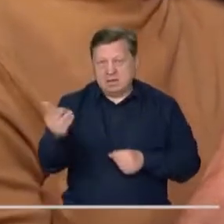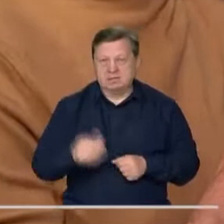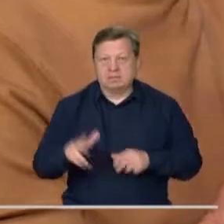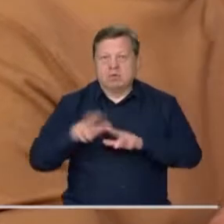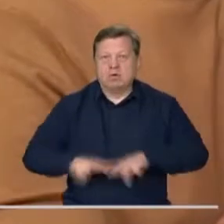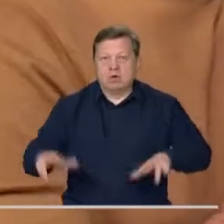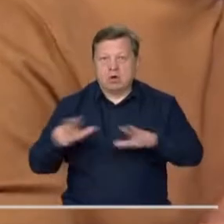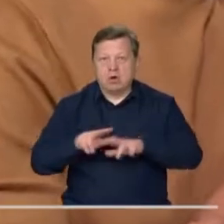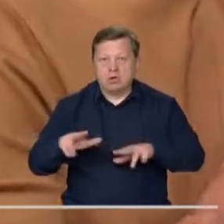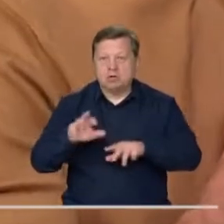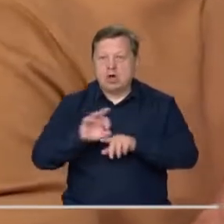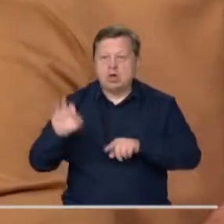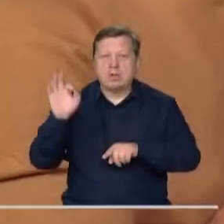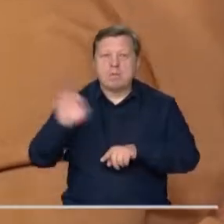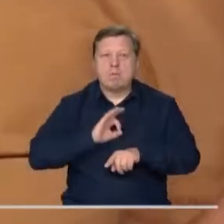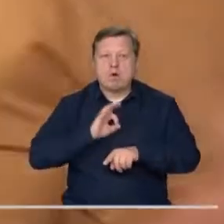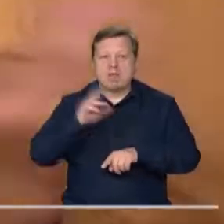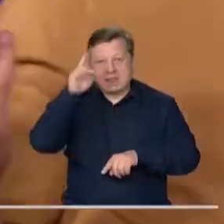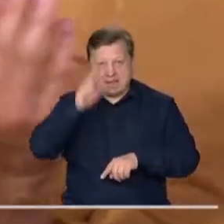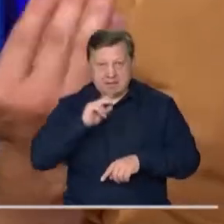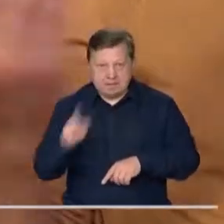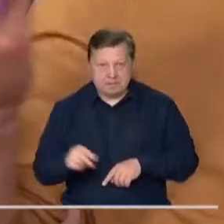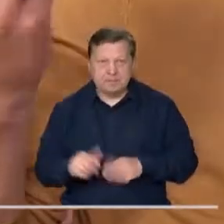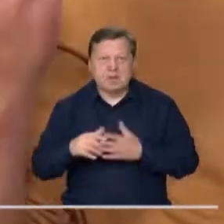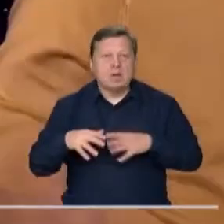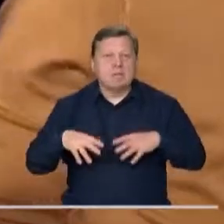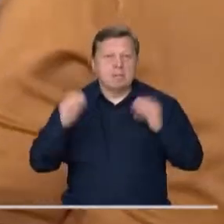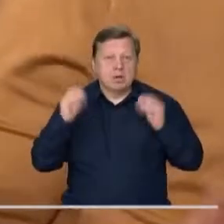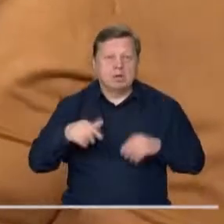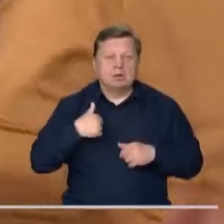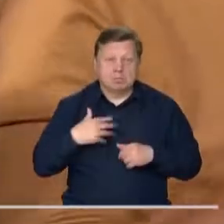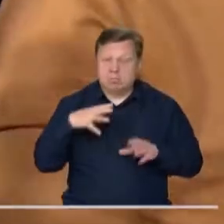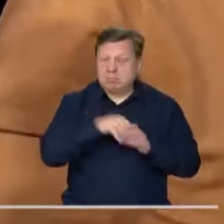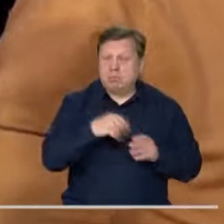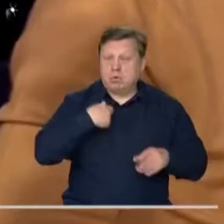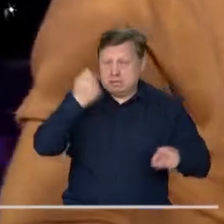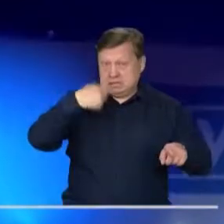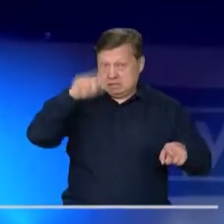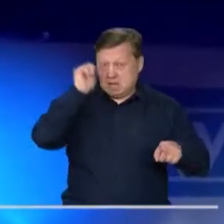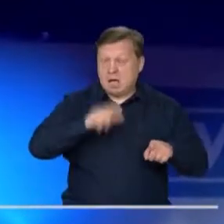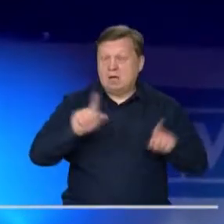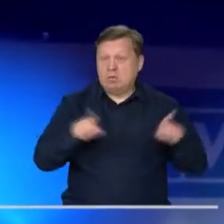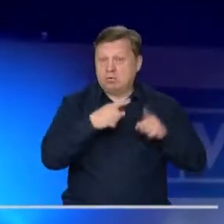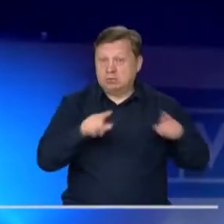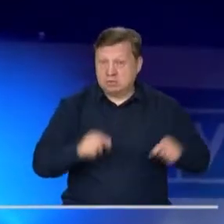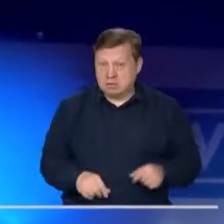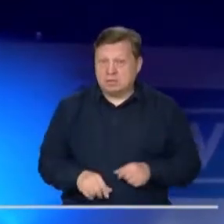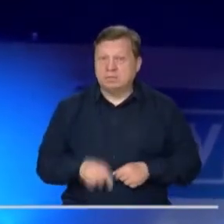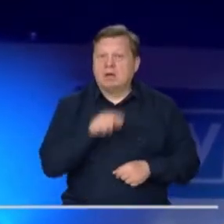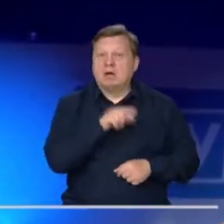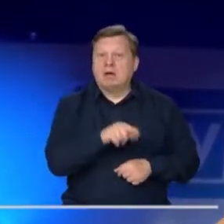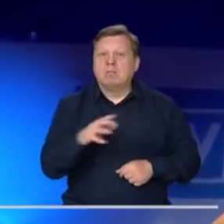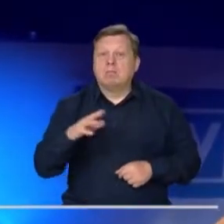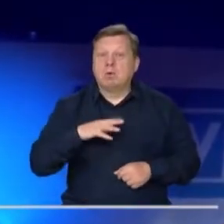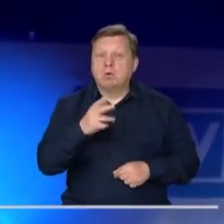rodziny od naszego taty, bo my początkowo zaczęliśmy grać w orkiestrze strzyżackiej w Ciężkowicach, gdzie założycielem i kapelmistrzem